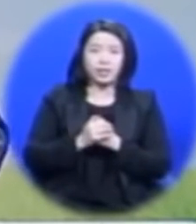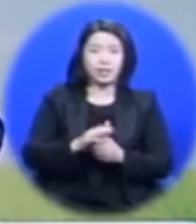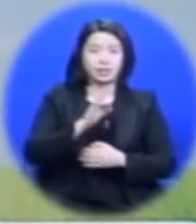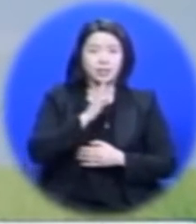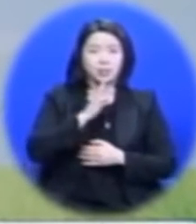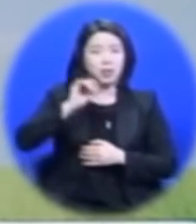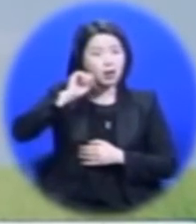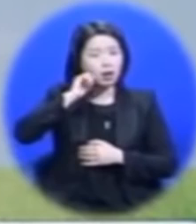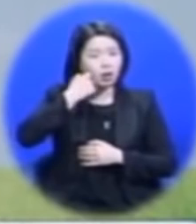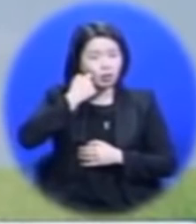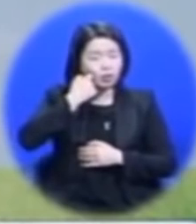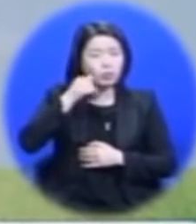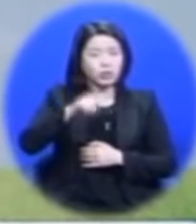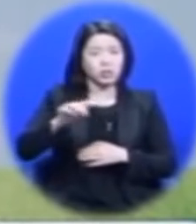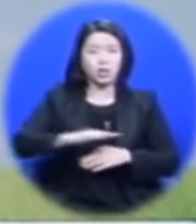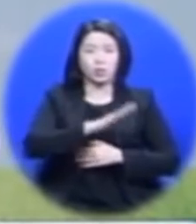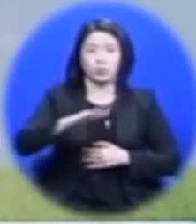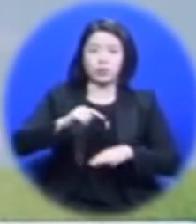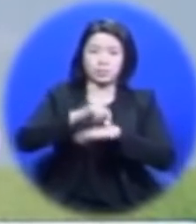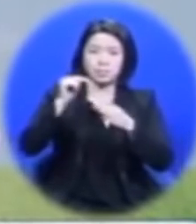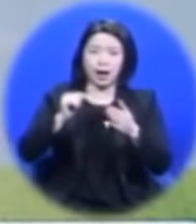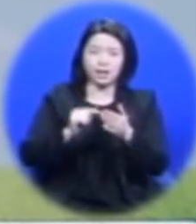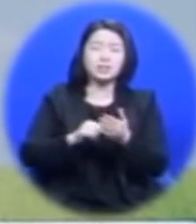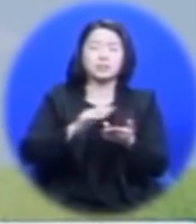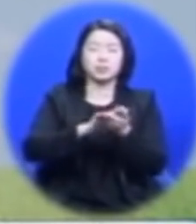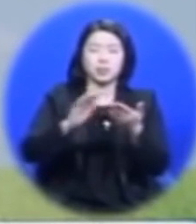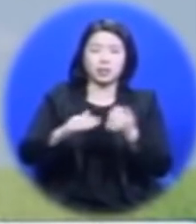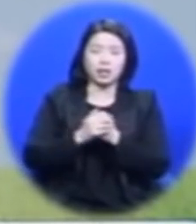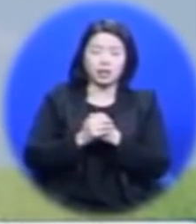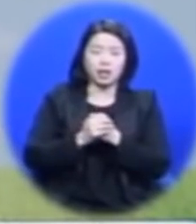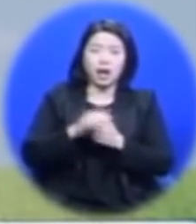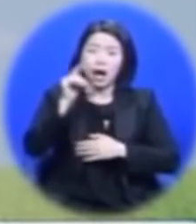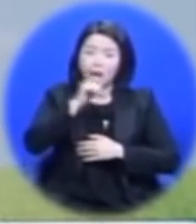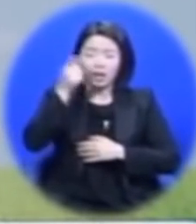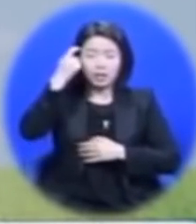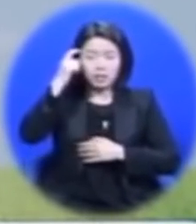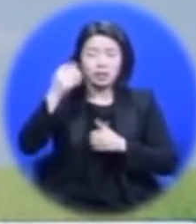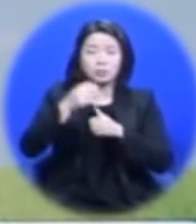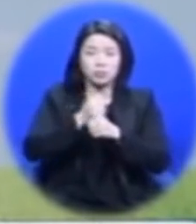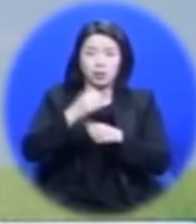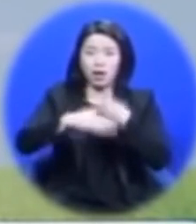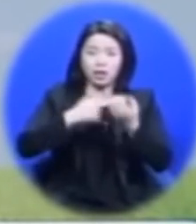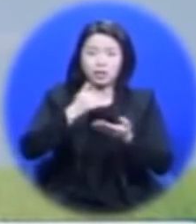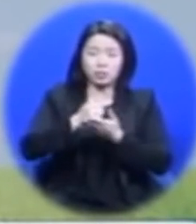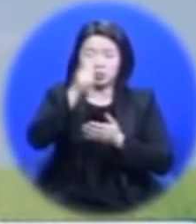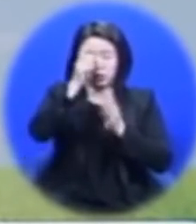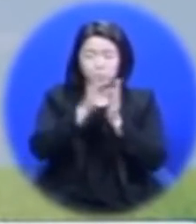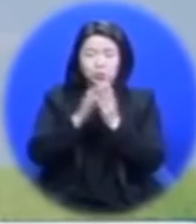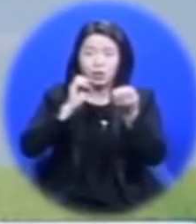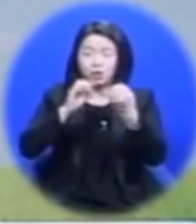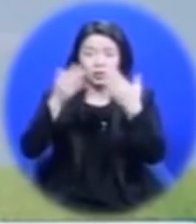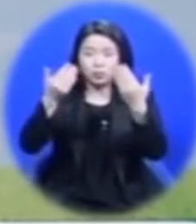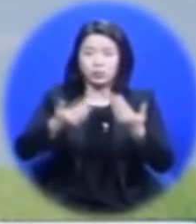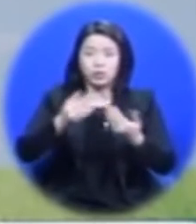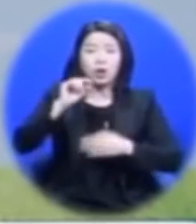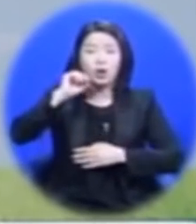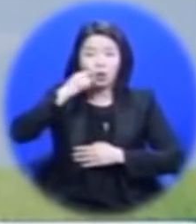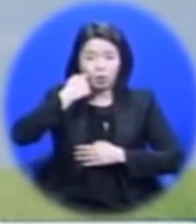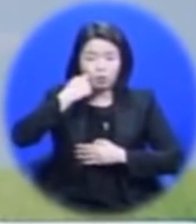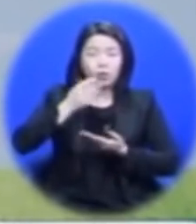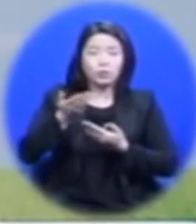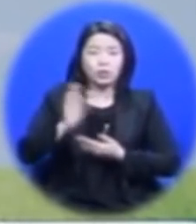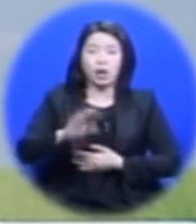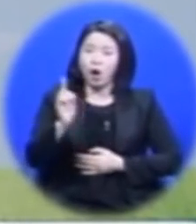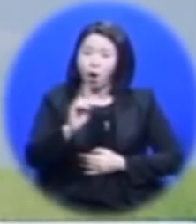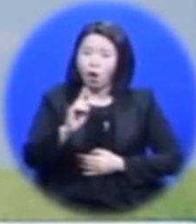정말 어려운 것이 우리 마음입니다. 악한 생각을 품으면 하나님이 기도 응답을 해줄 수 없다는데 어떻게